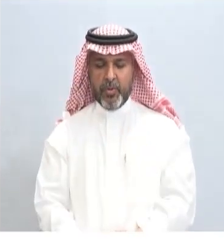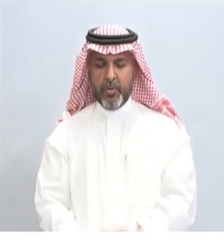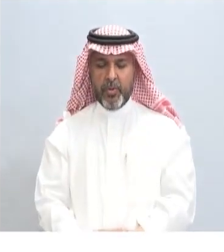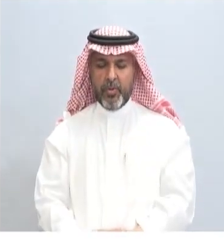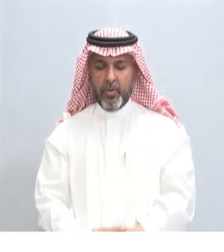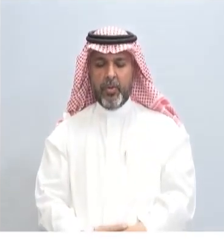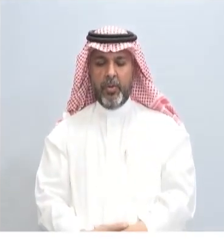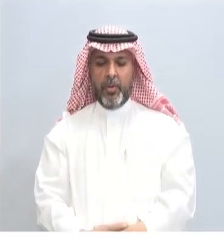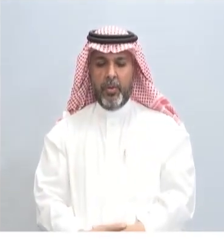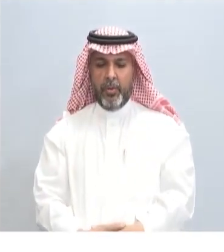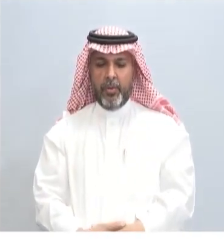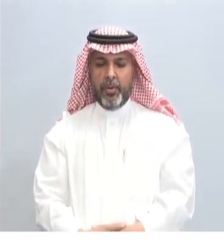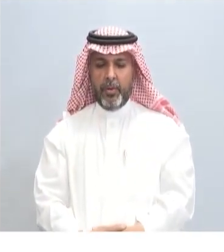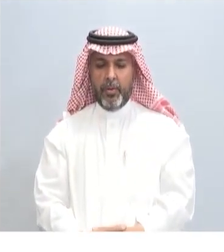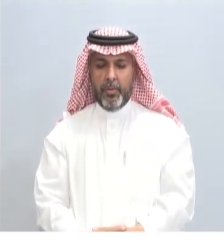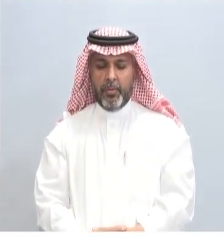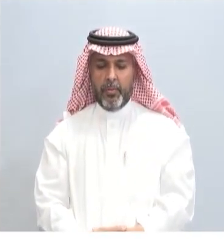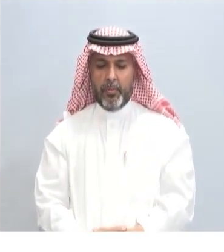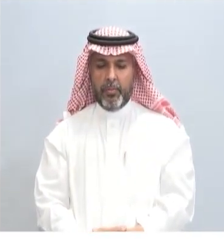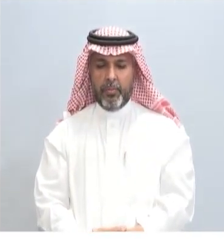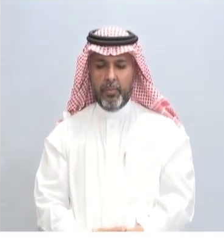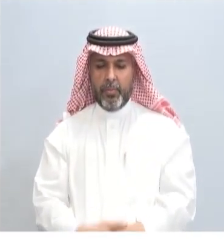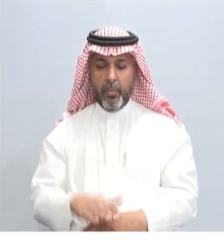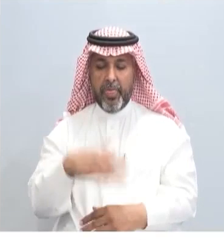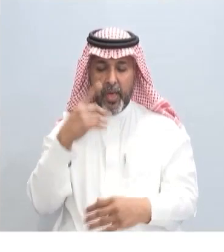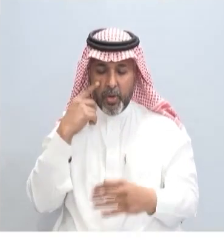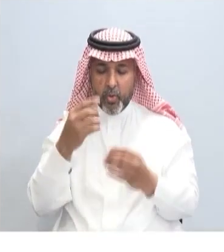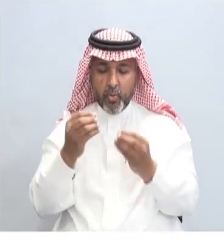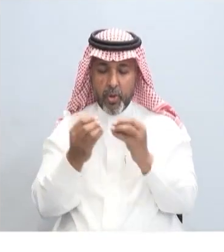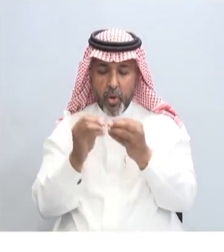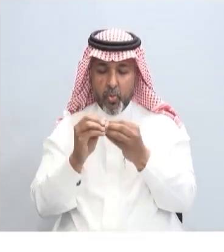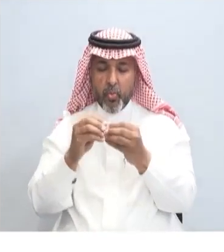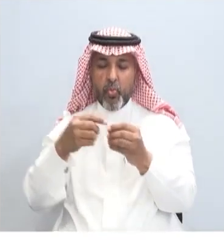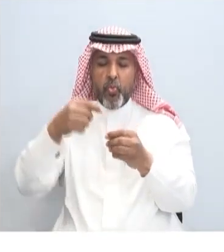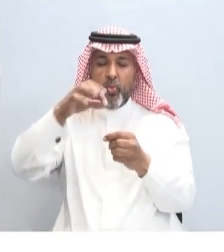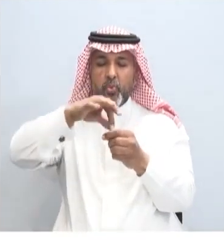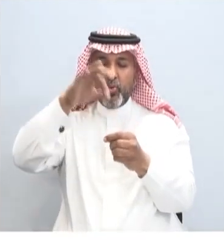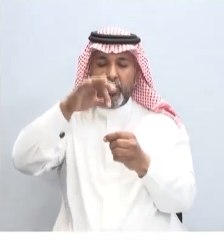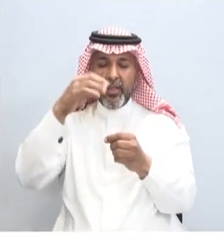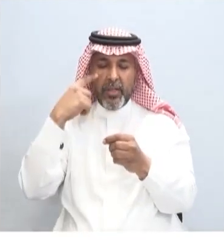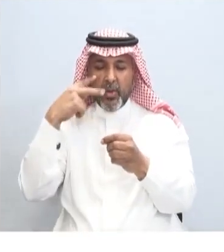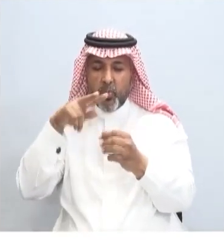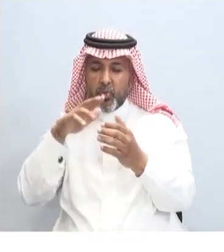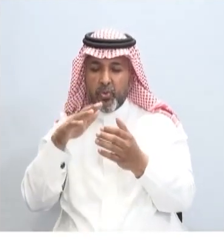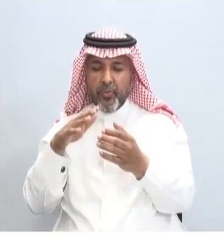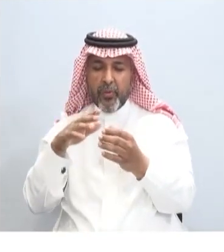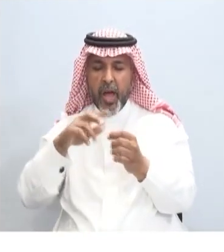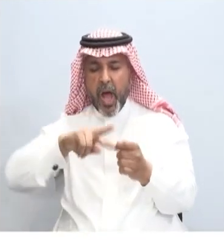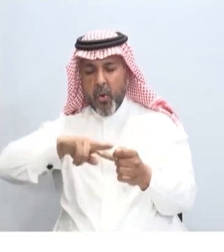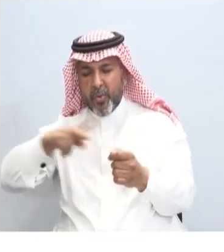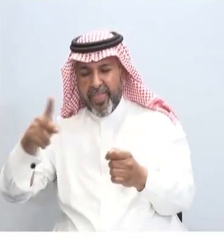الوان زيتيه الوان زيتيه نفس اللي تو او مناظر طبيعيه او